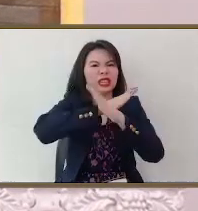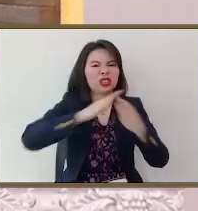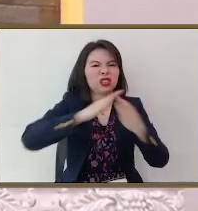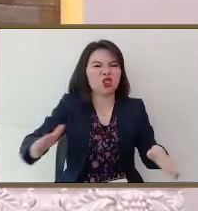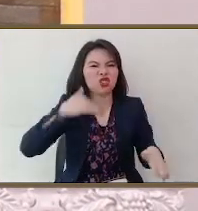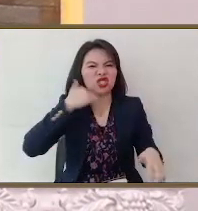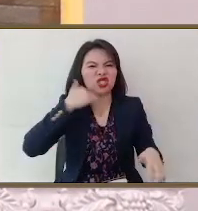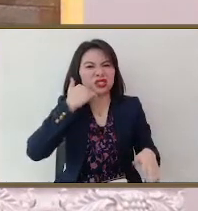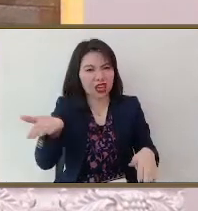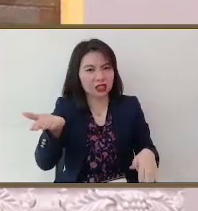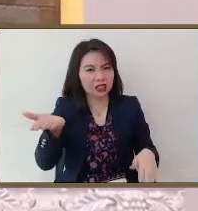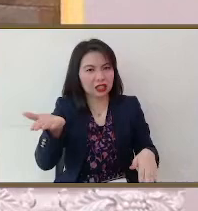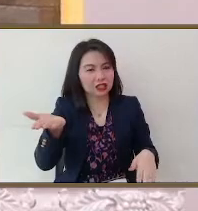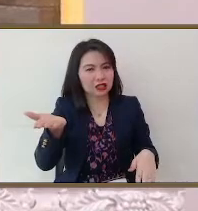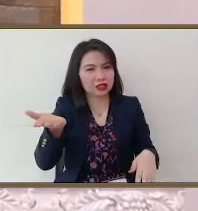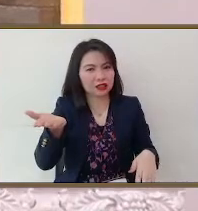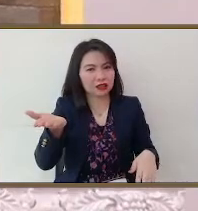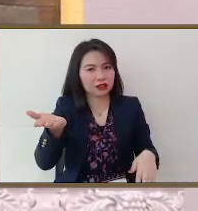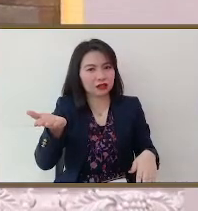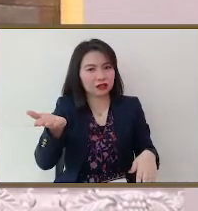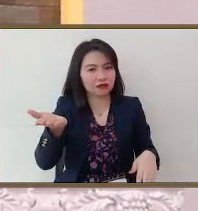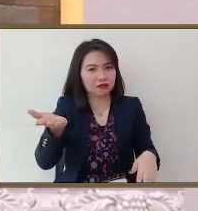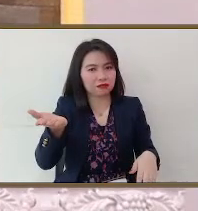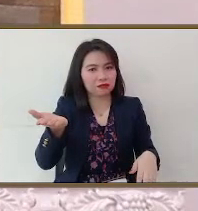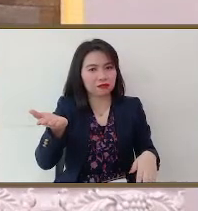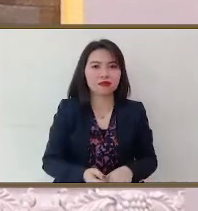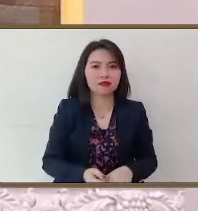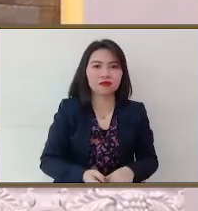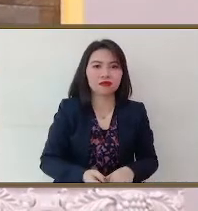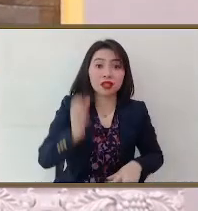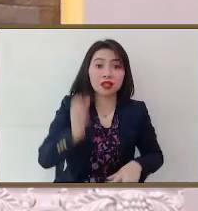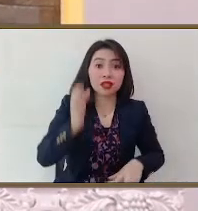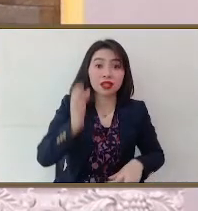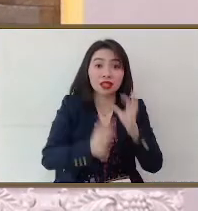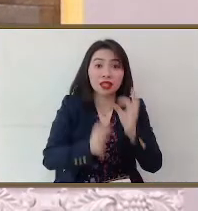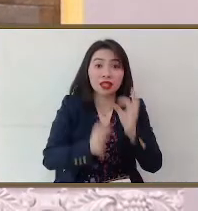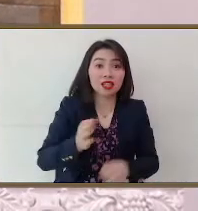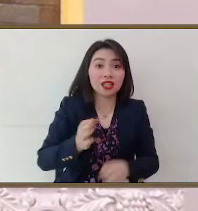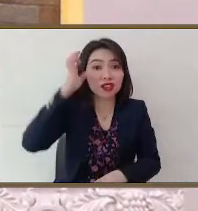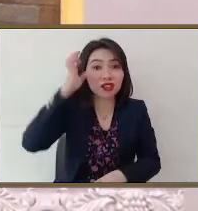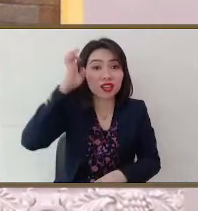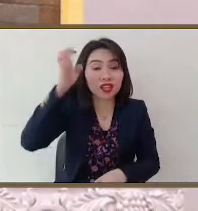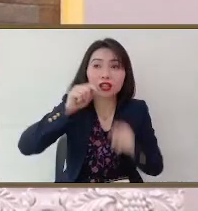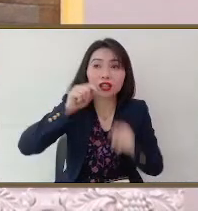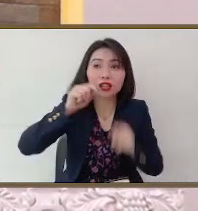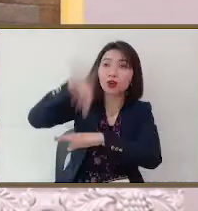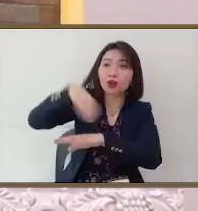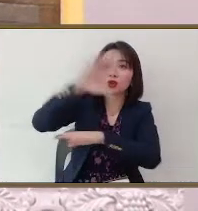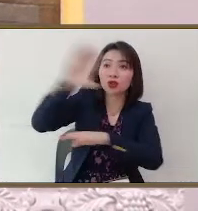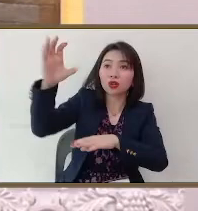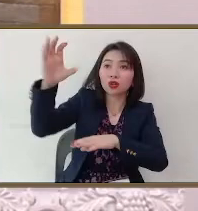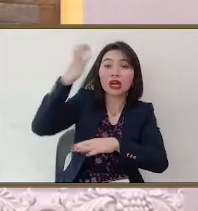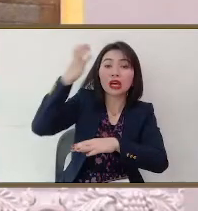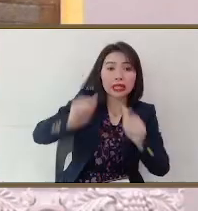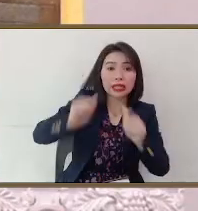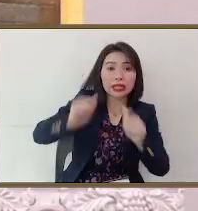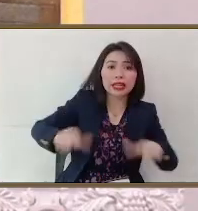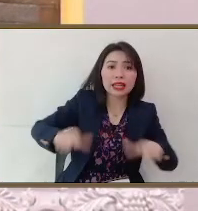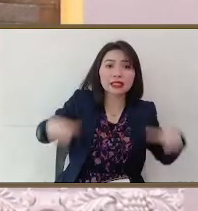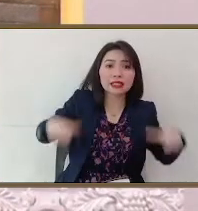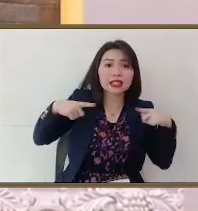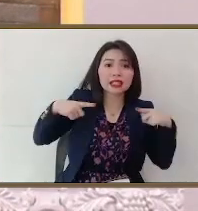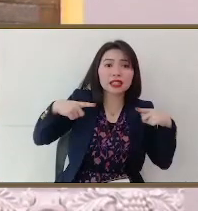hindi siya mamamatay, ay pag pumunta siya sa cross, ay pwede rin siyang hindi mamatay. Pero ano sabi